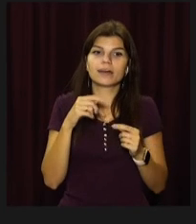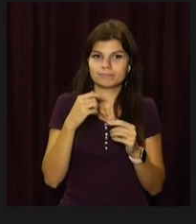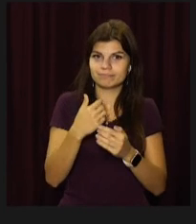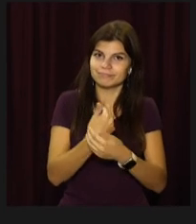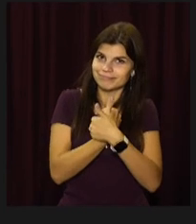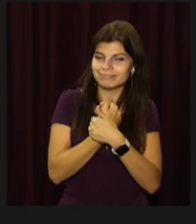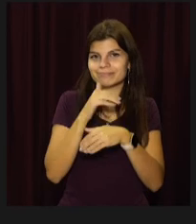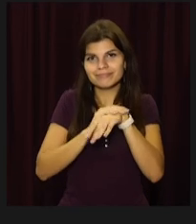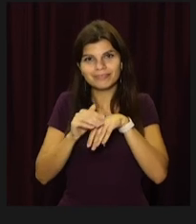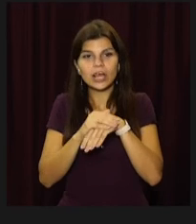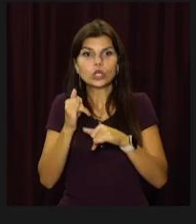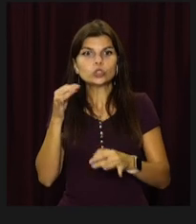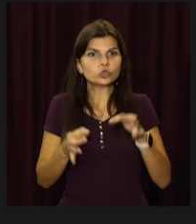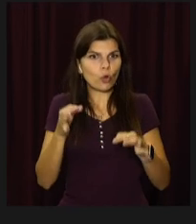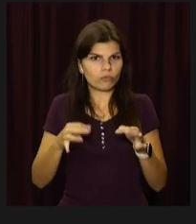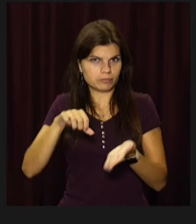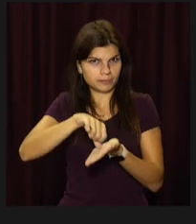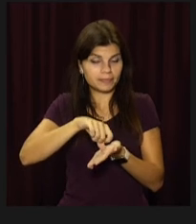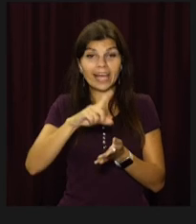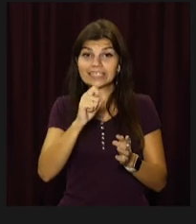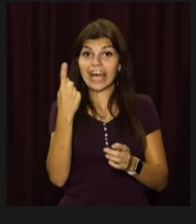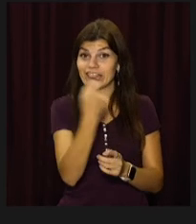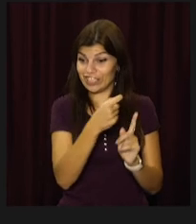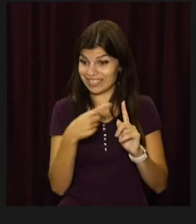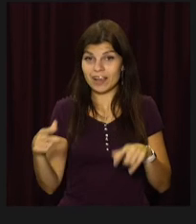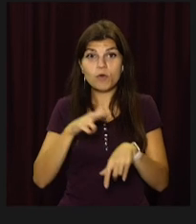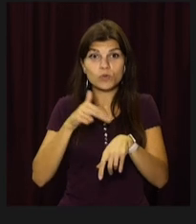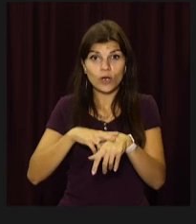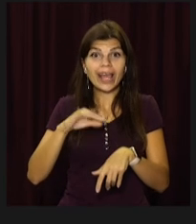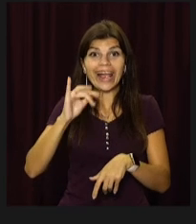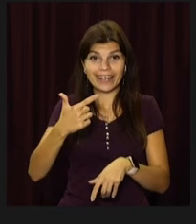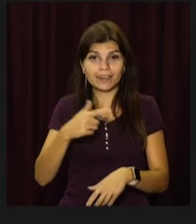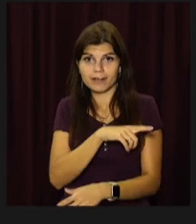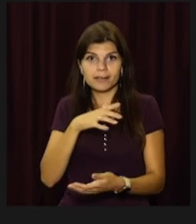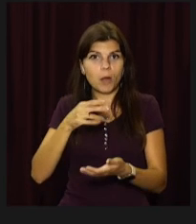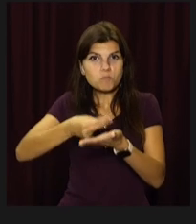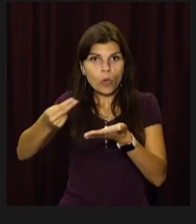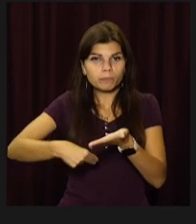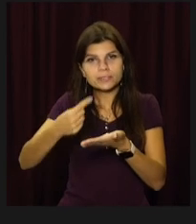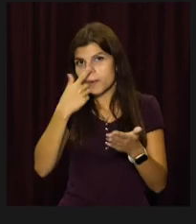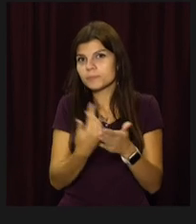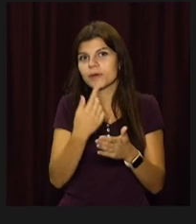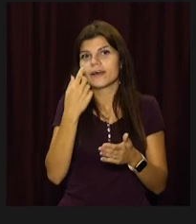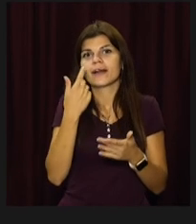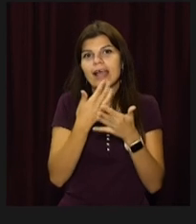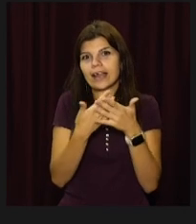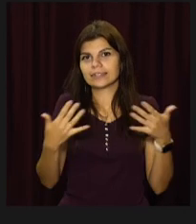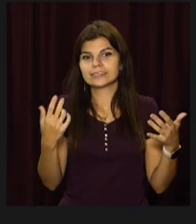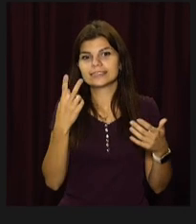та навіть судових засіданнях. За тиждень на вухастого поліціянта в інстаграм підписалися понад 200